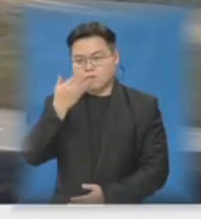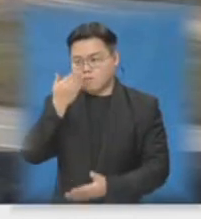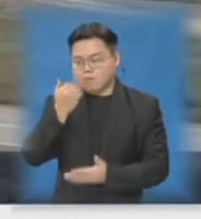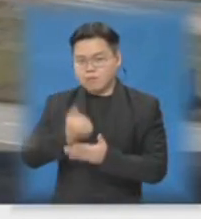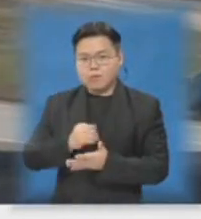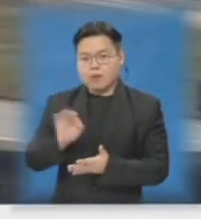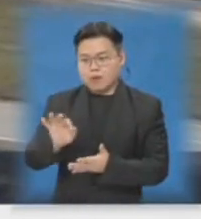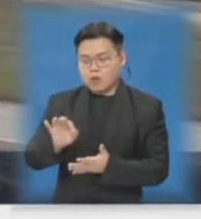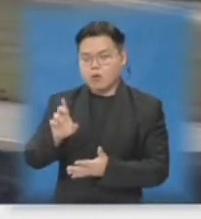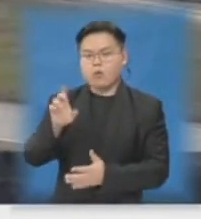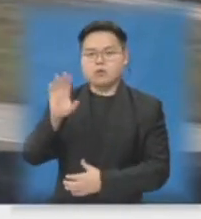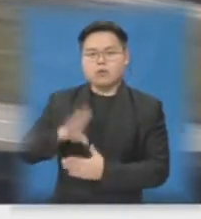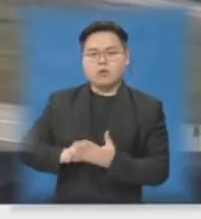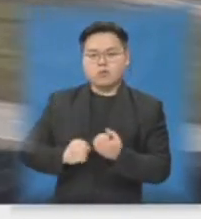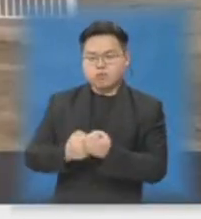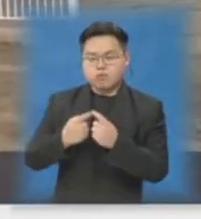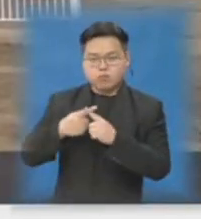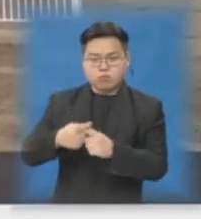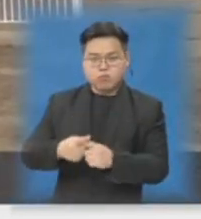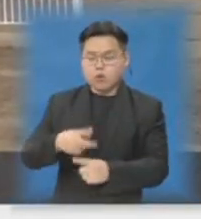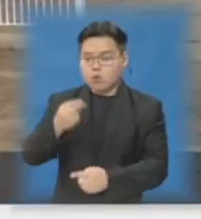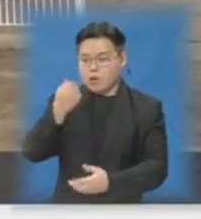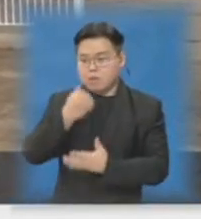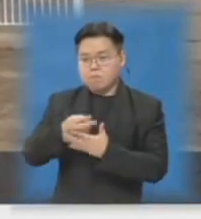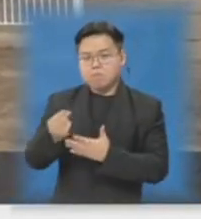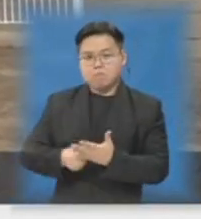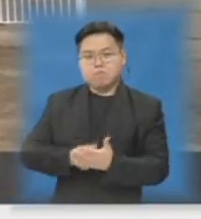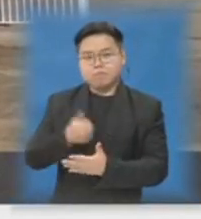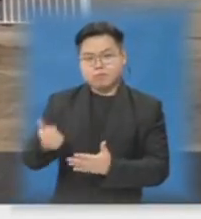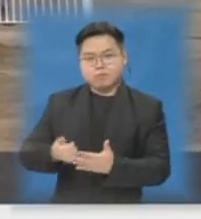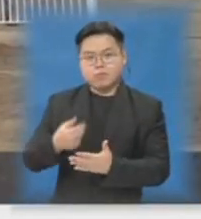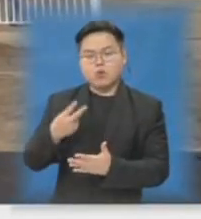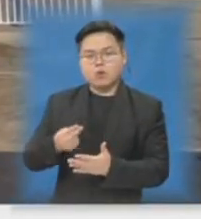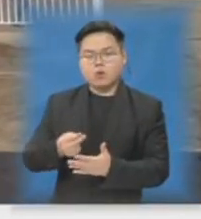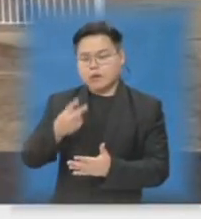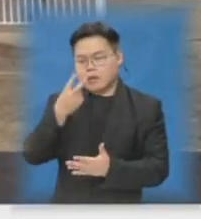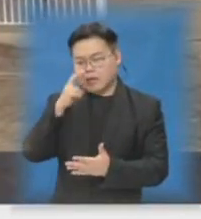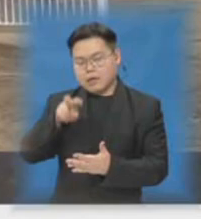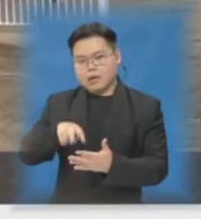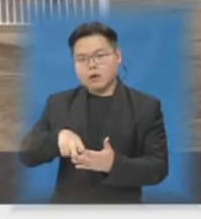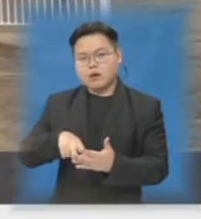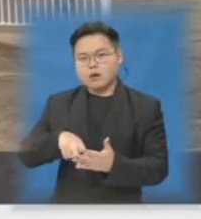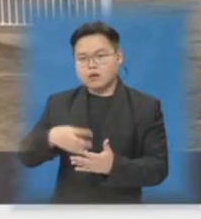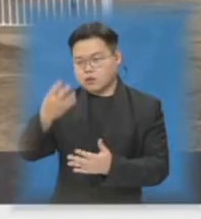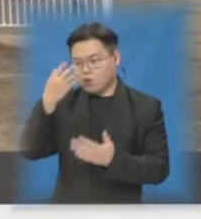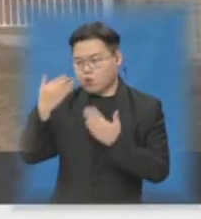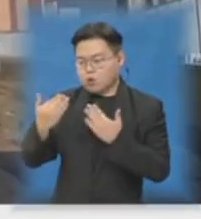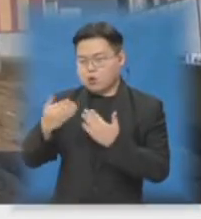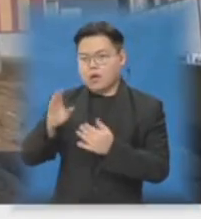өгөхгүй байх зөвхөн баталгаажсан зураг төсөлтэй төслийг жагсаалтыг нь харж засгийн газрын